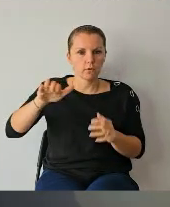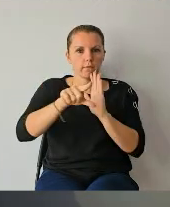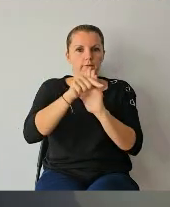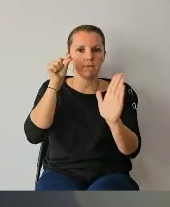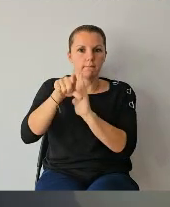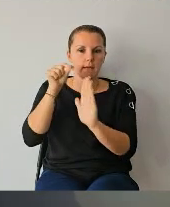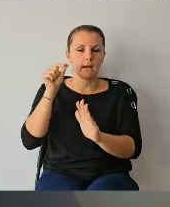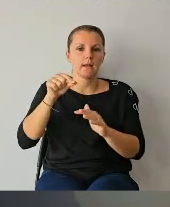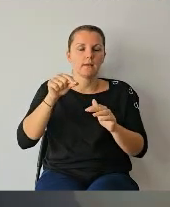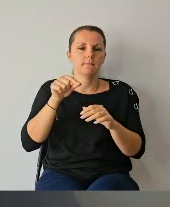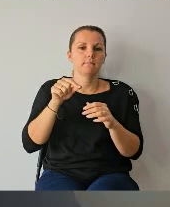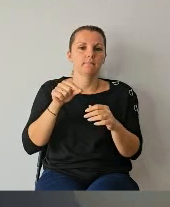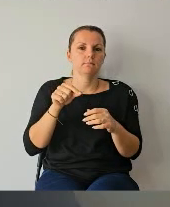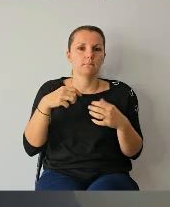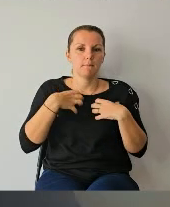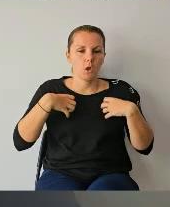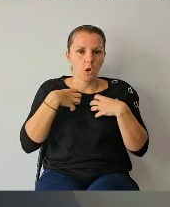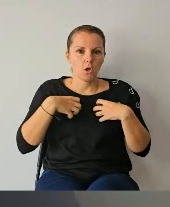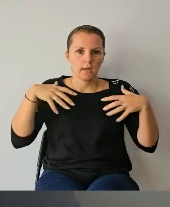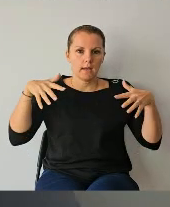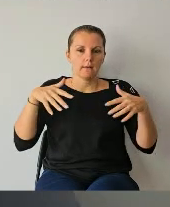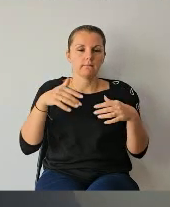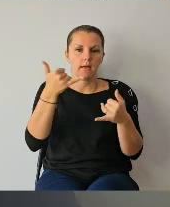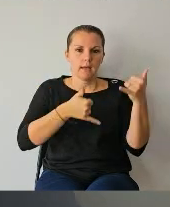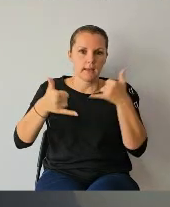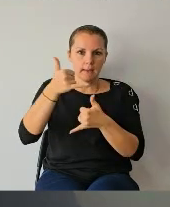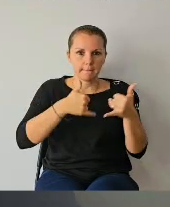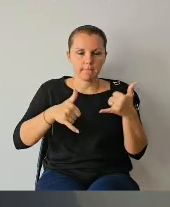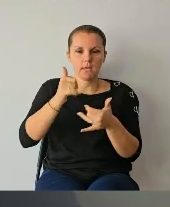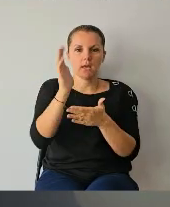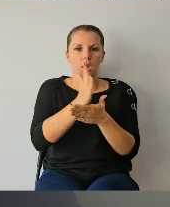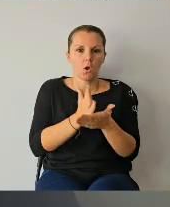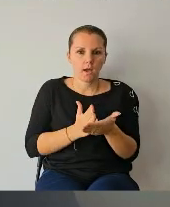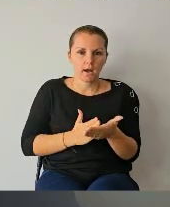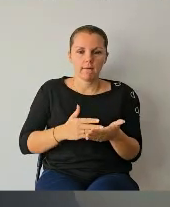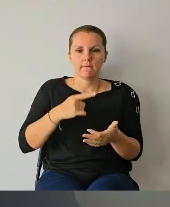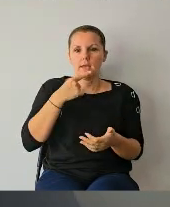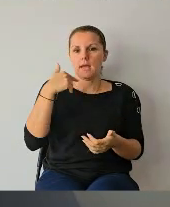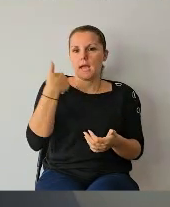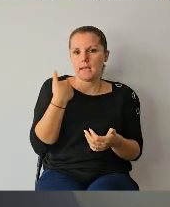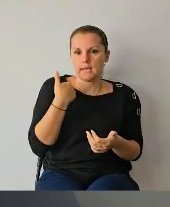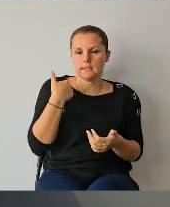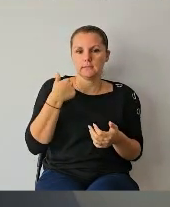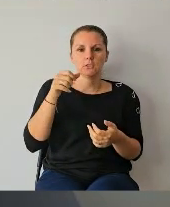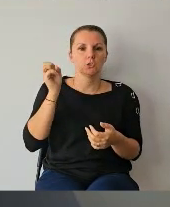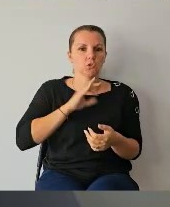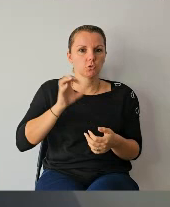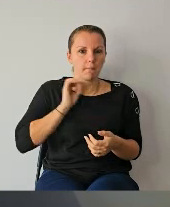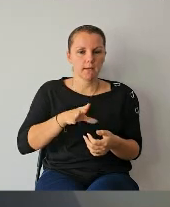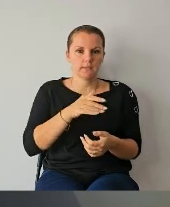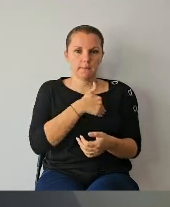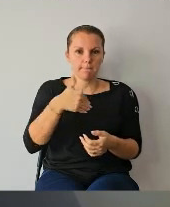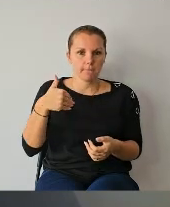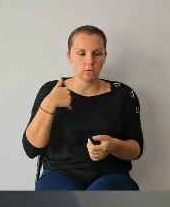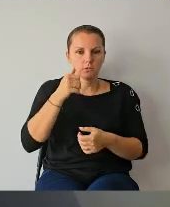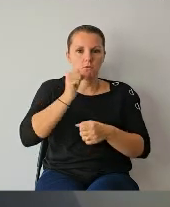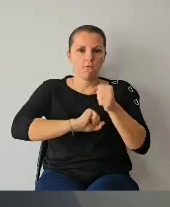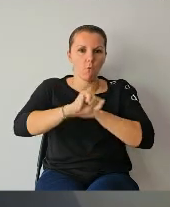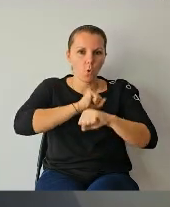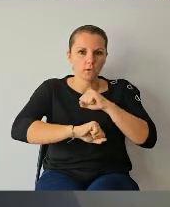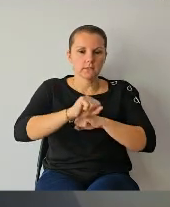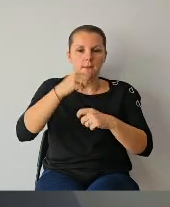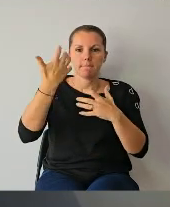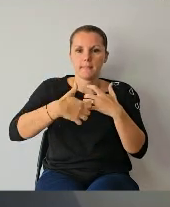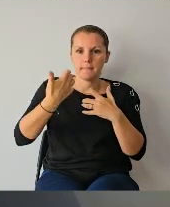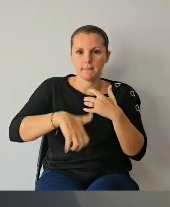biologię, chemię, fizykę, geografię, historię, informatykę, angielski, hiszpański, polski, włoski, matematykę i wiedzę o społeczeństwie